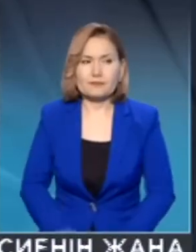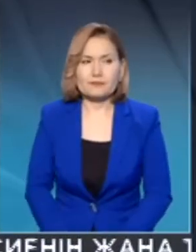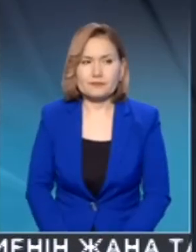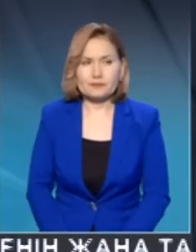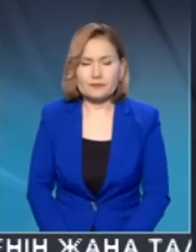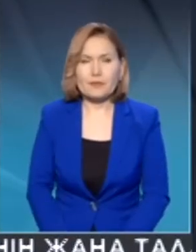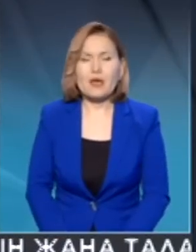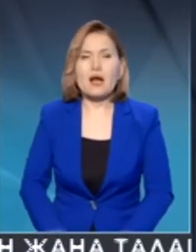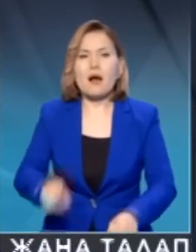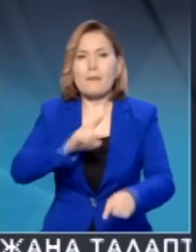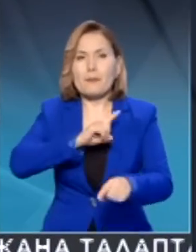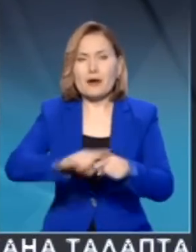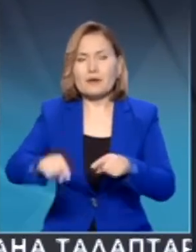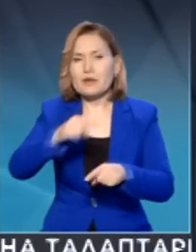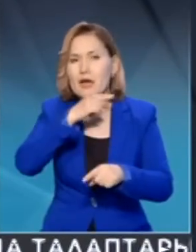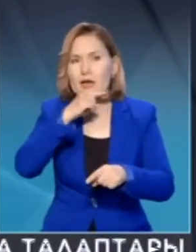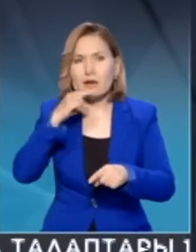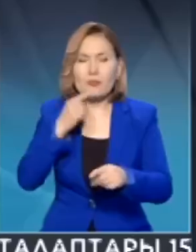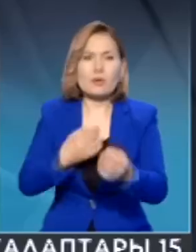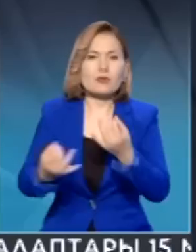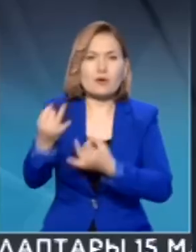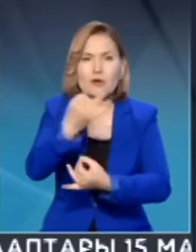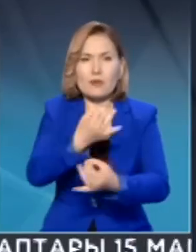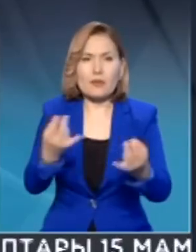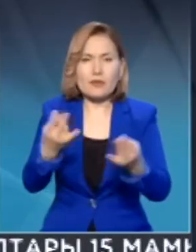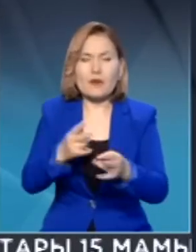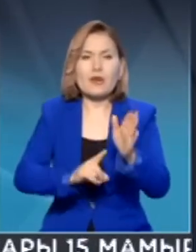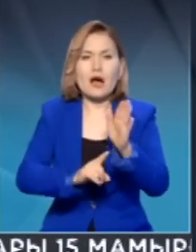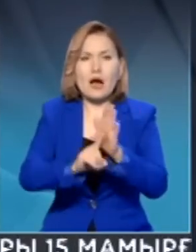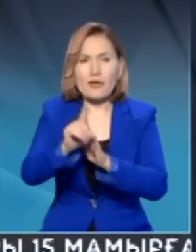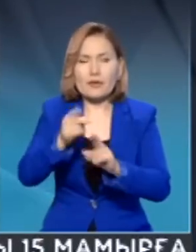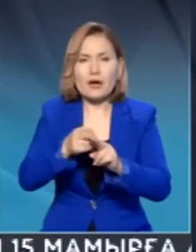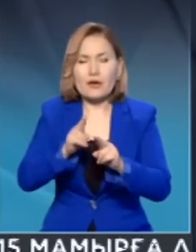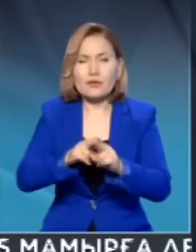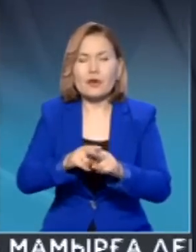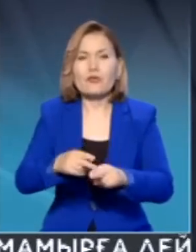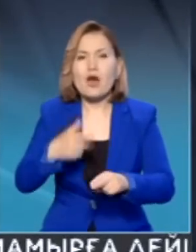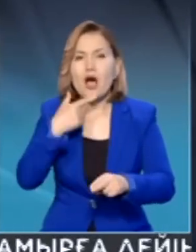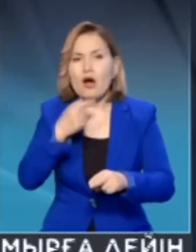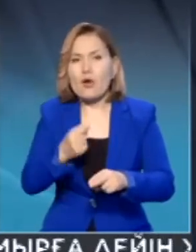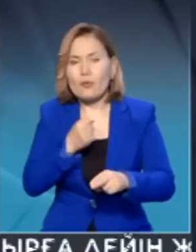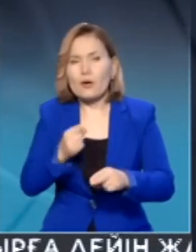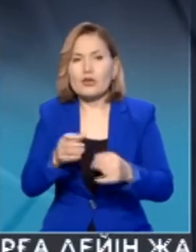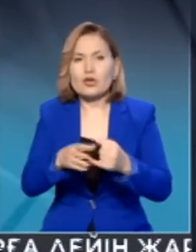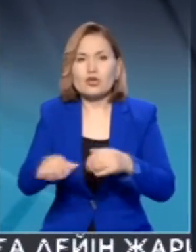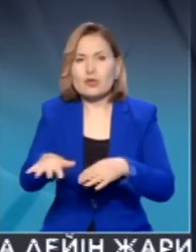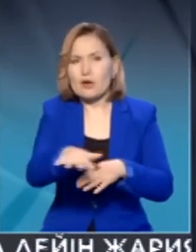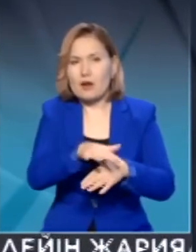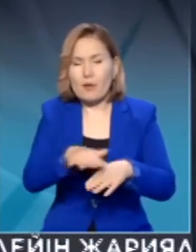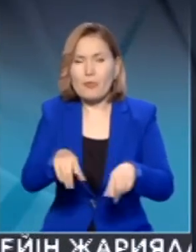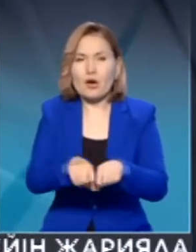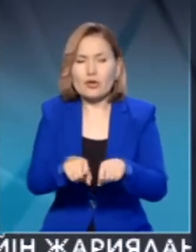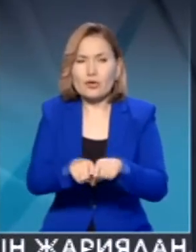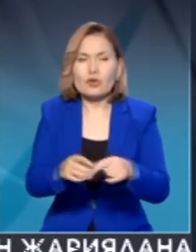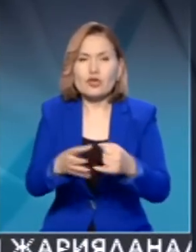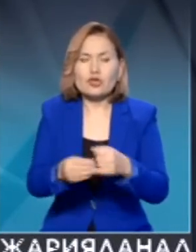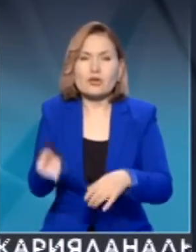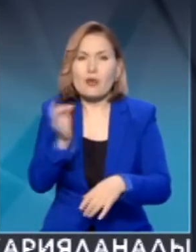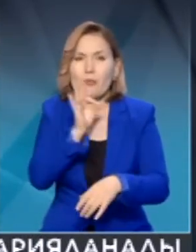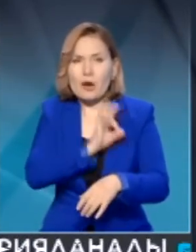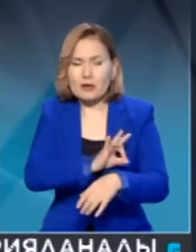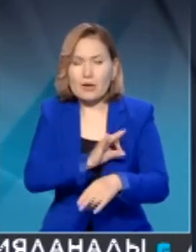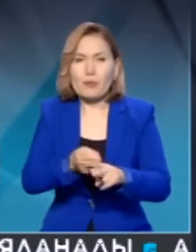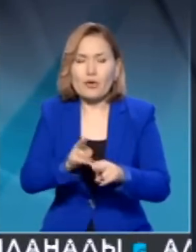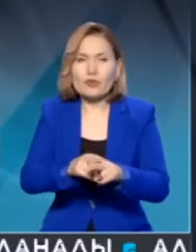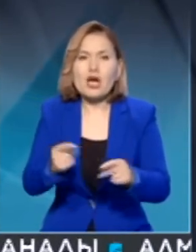Незамедлительно. Тез арада ресеймен келіссөздерді бастау керек. Ең алдымен сынақ полигондарын кішірейтіп жерді ауыл шаруашылығына пайдалана бастау керек.